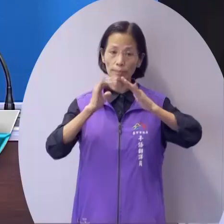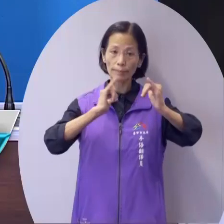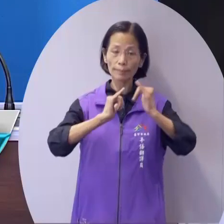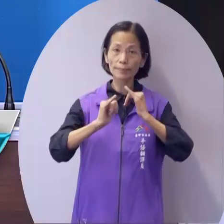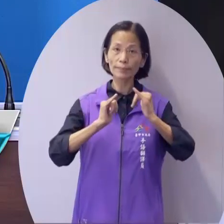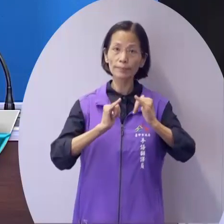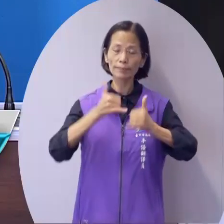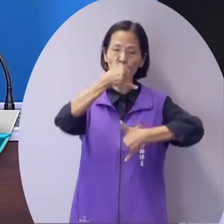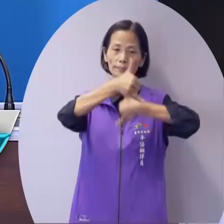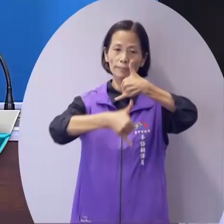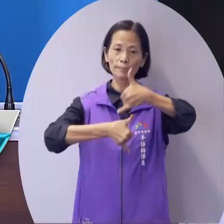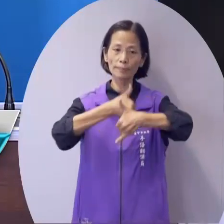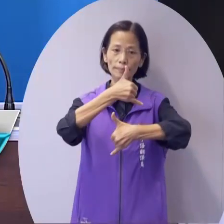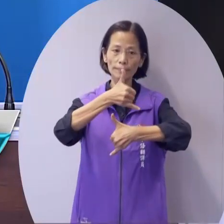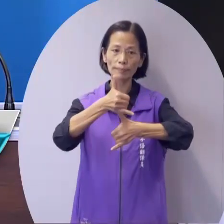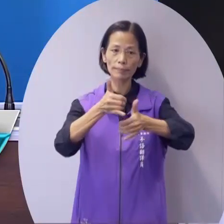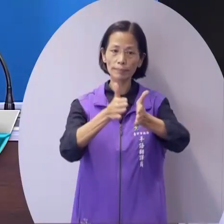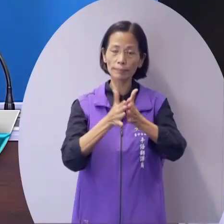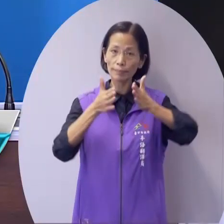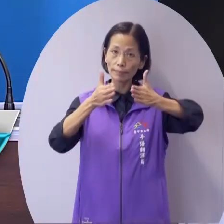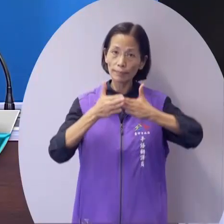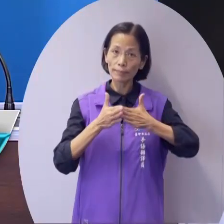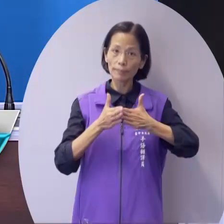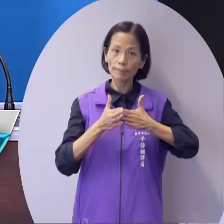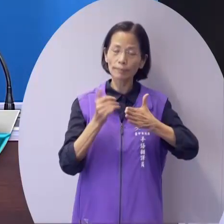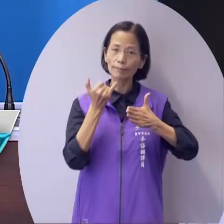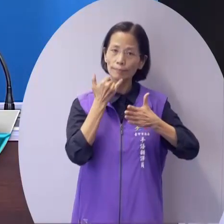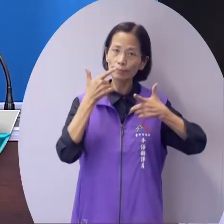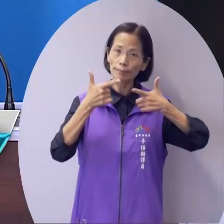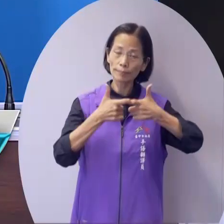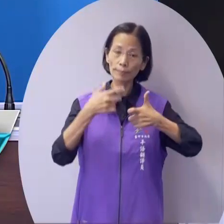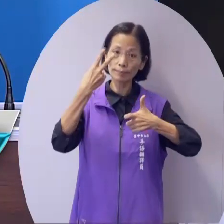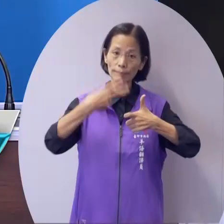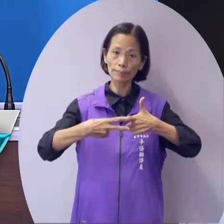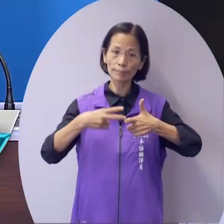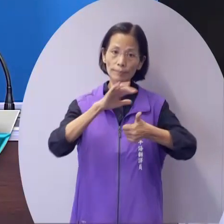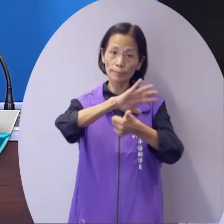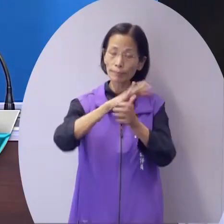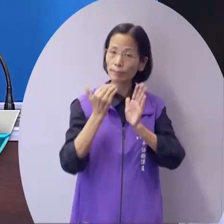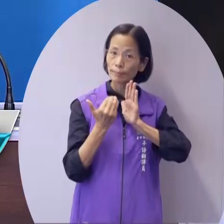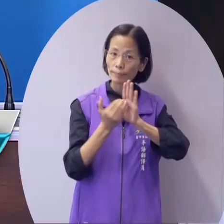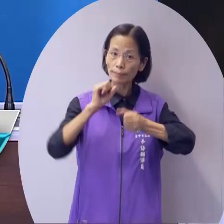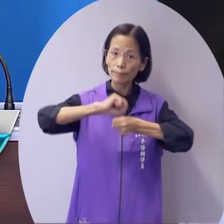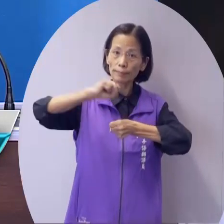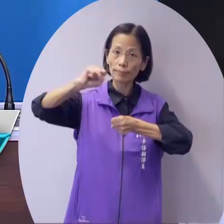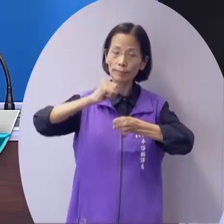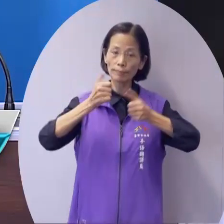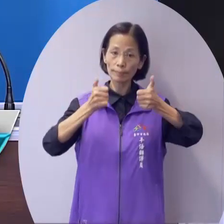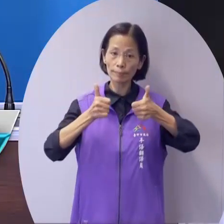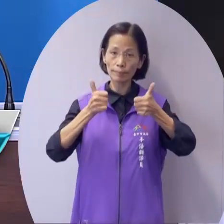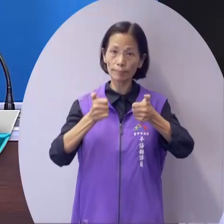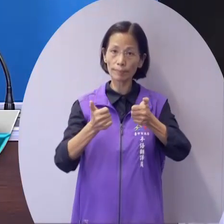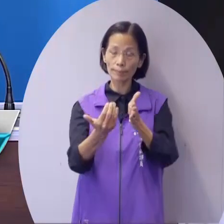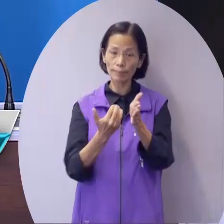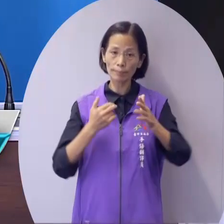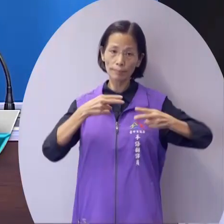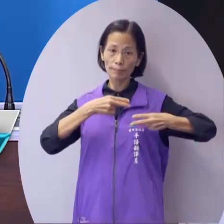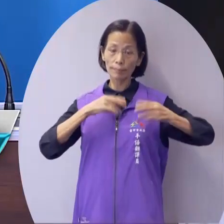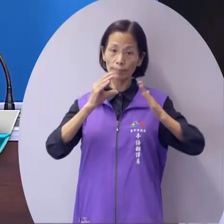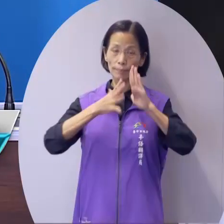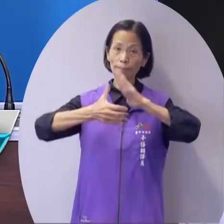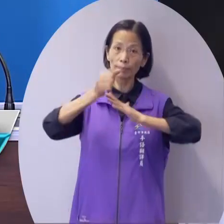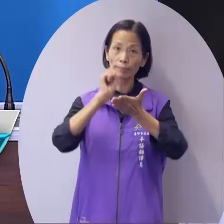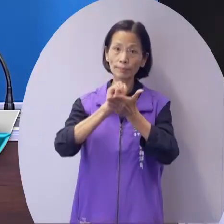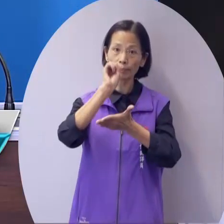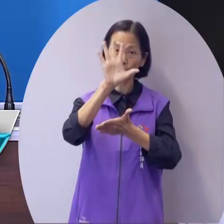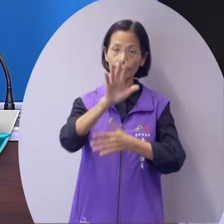的这个生活之所需，但是另外一方面呢，也要加强防疫工作。所以我们谢谢刚才我们蔡局长所做的